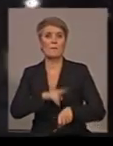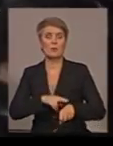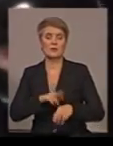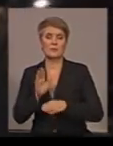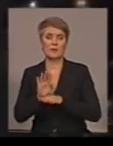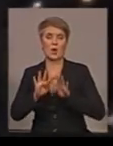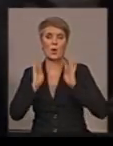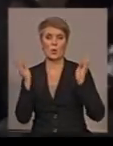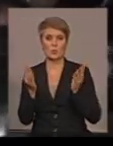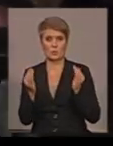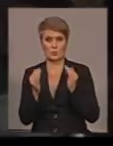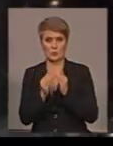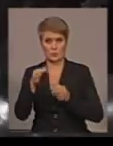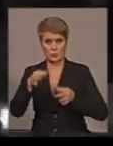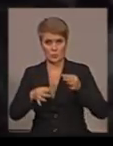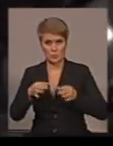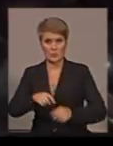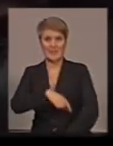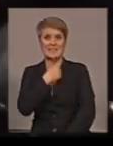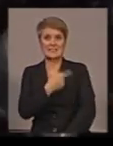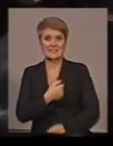оточити будівлю суду і силою звільнити залу.